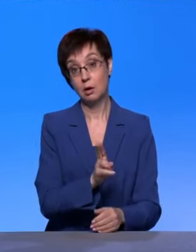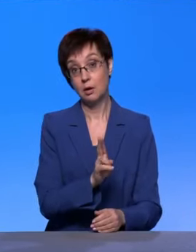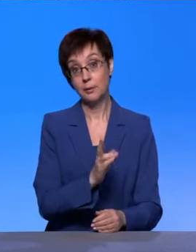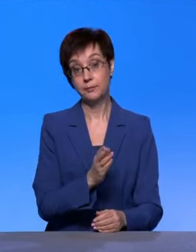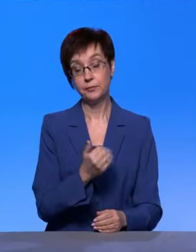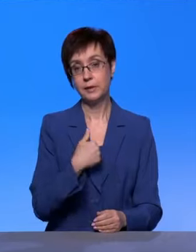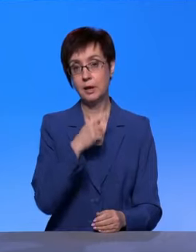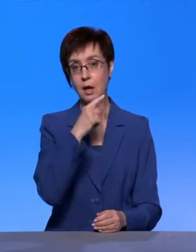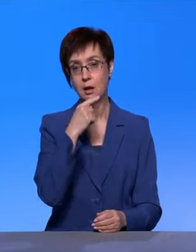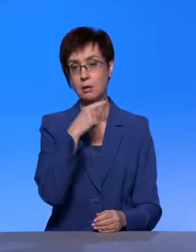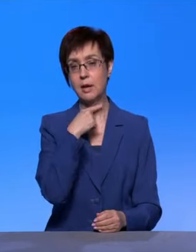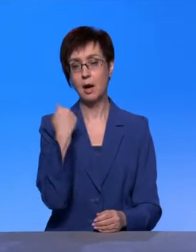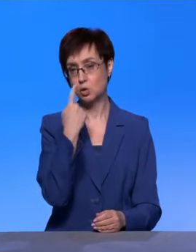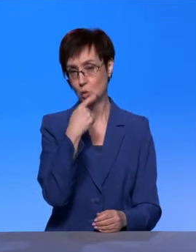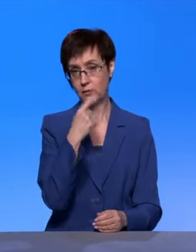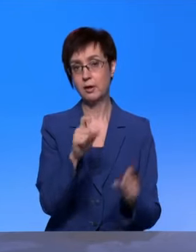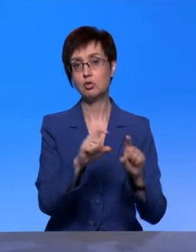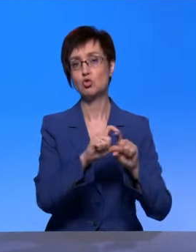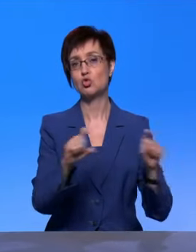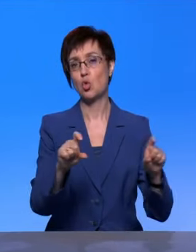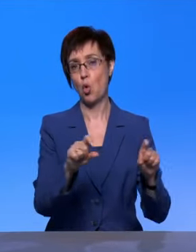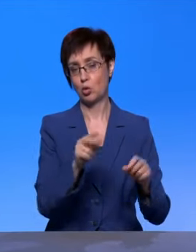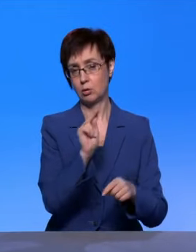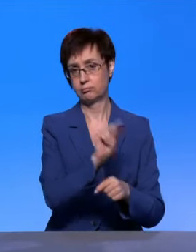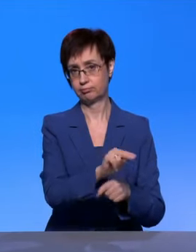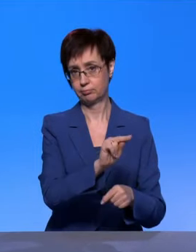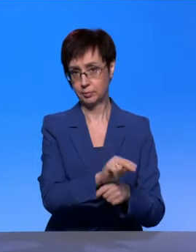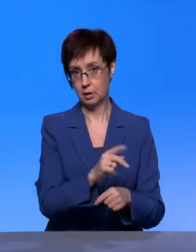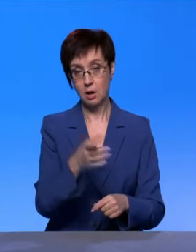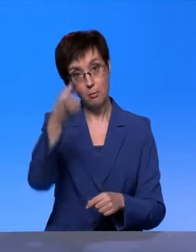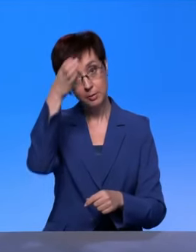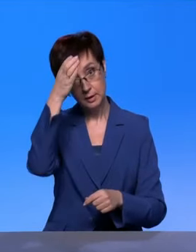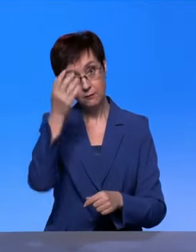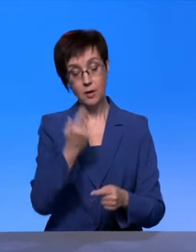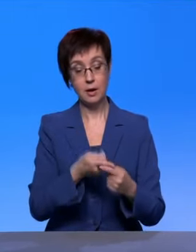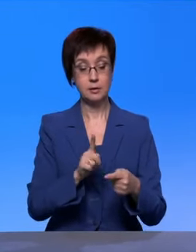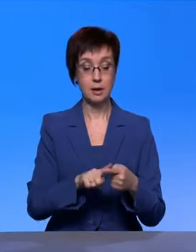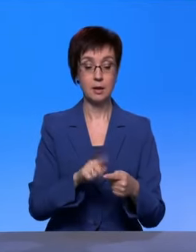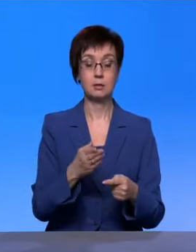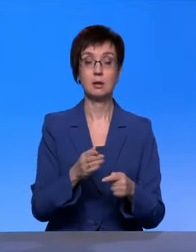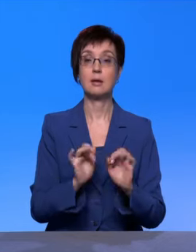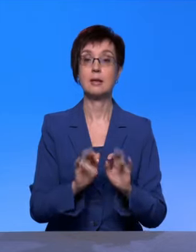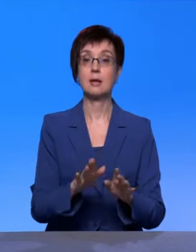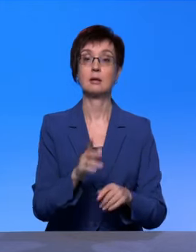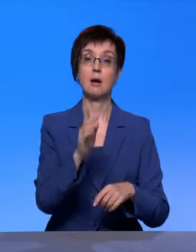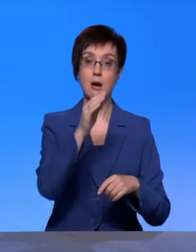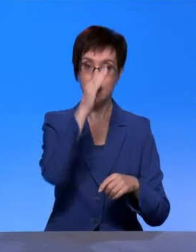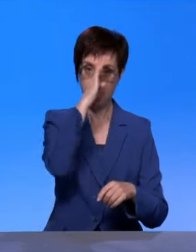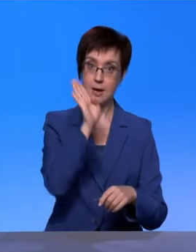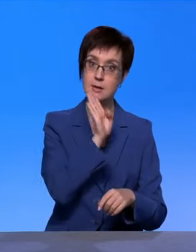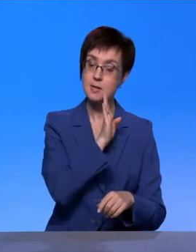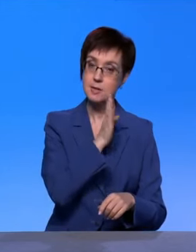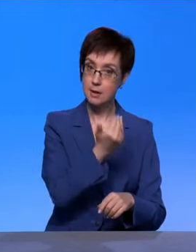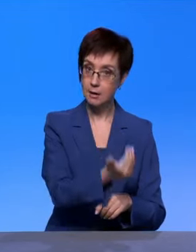что образование – это дело и родителей, и ребенка, и школы. Я очень хорошо помню, что когда я училась в